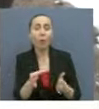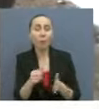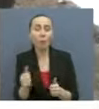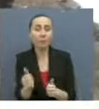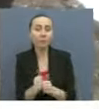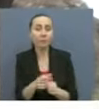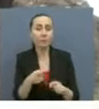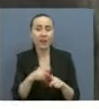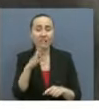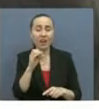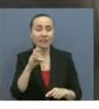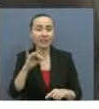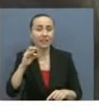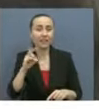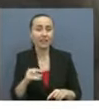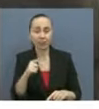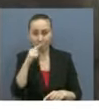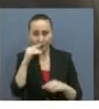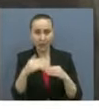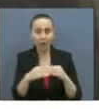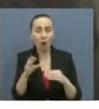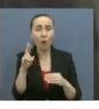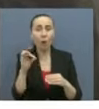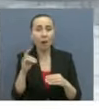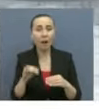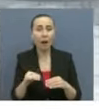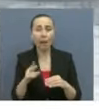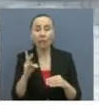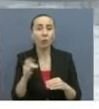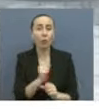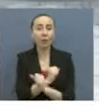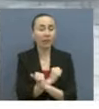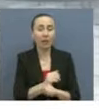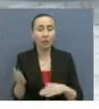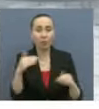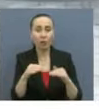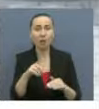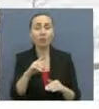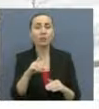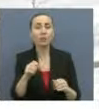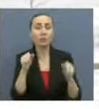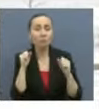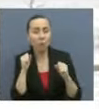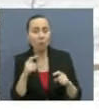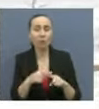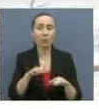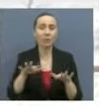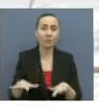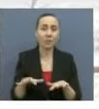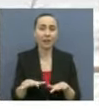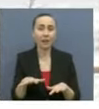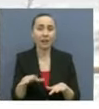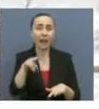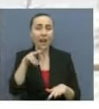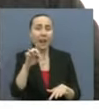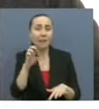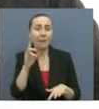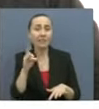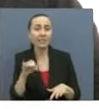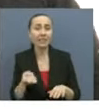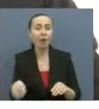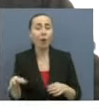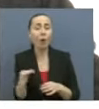Валентина Иннокентьевича вокруг Капы должны быть не только пляжи, но и зоны отдыха, спорта, аллеи, ипподром. Чуть дальше Лебединое озеро. Бывший спортсмен,